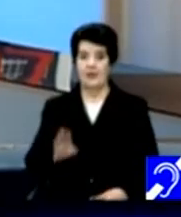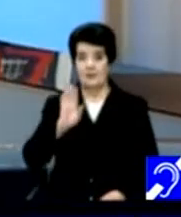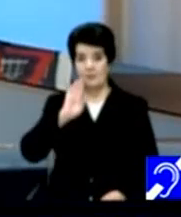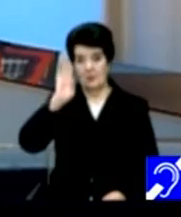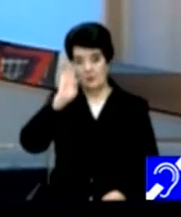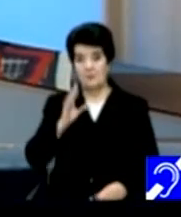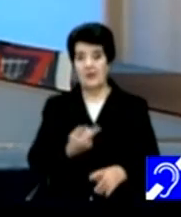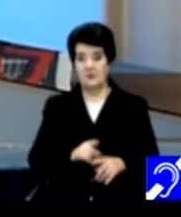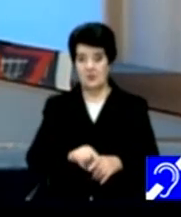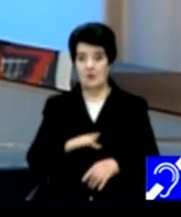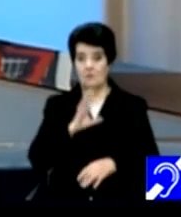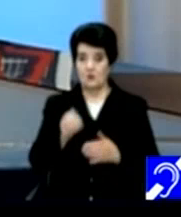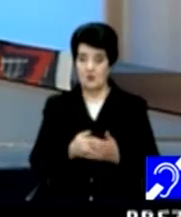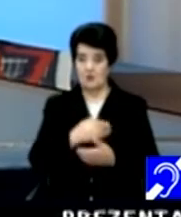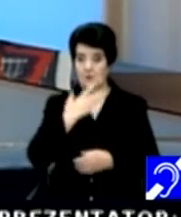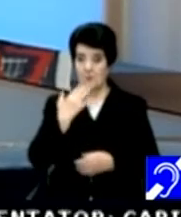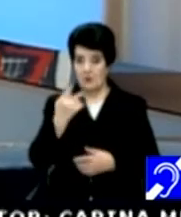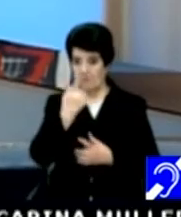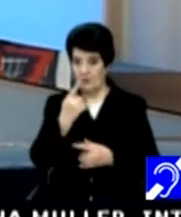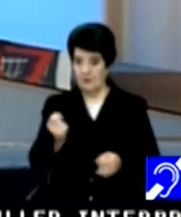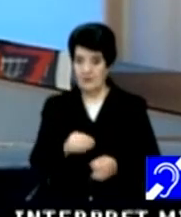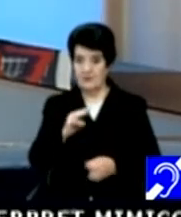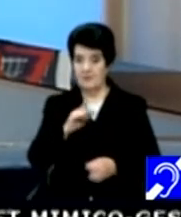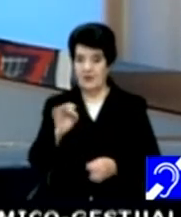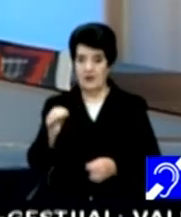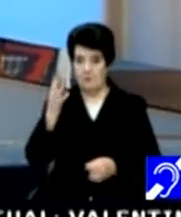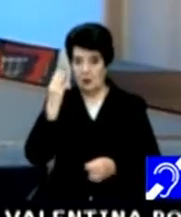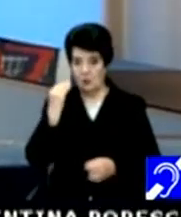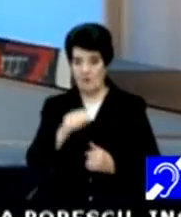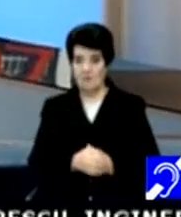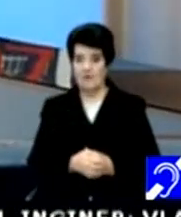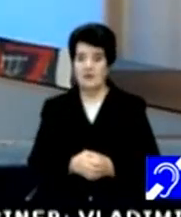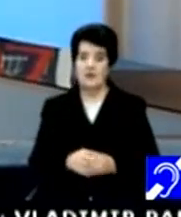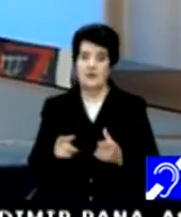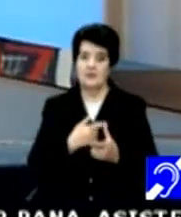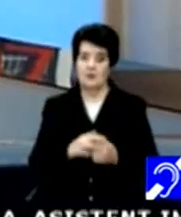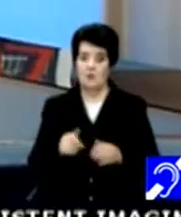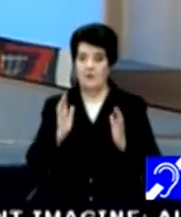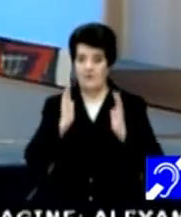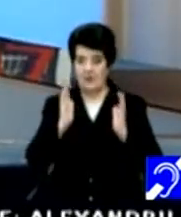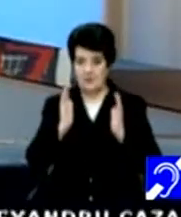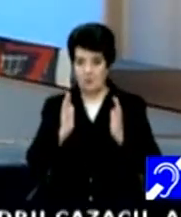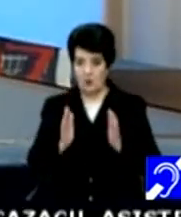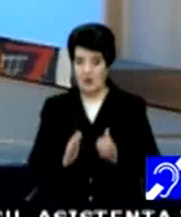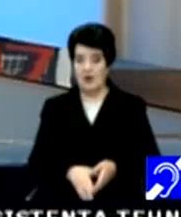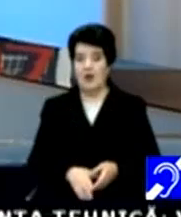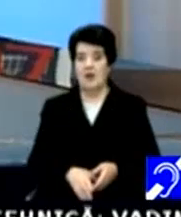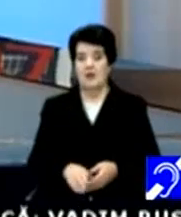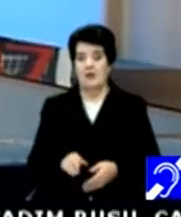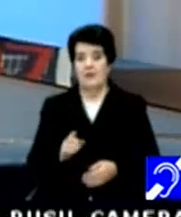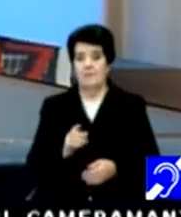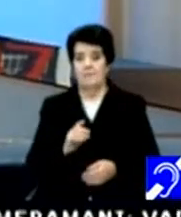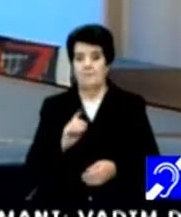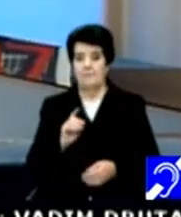Doamnelor, domnilor, acestea au fost știrile. Mai multe informații găsiți pe tvremoldova.md sau pe pagina noastră de Facebook, unde așteptăm opiniile și